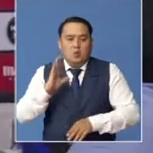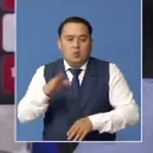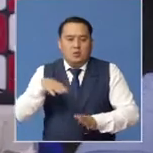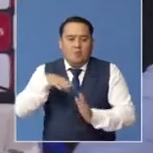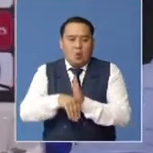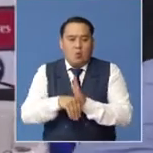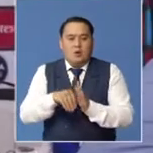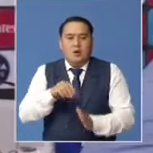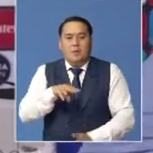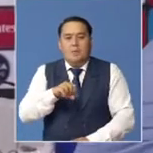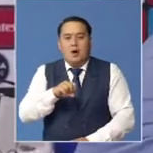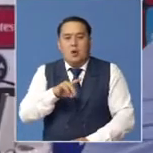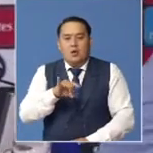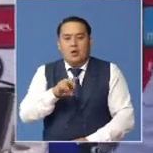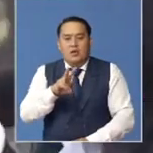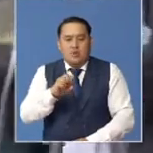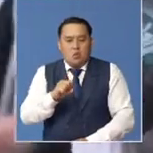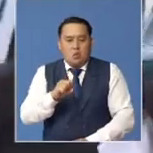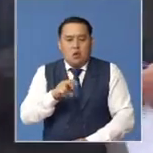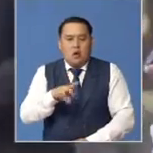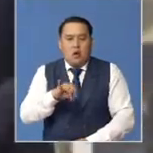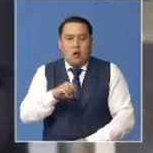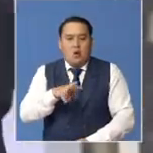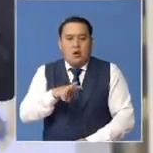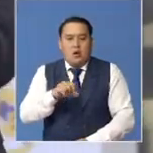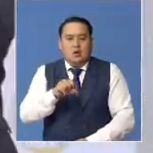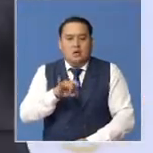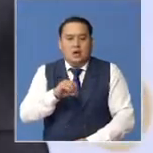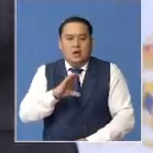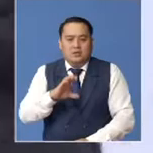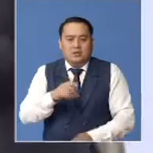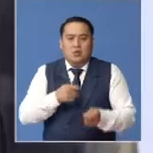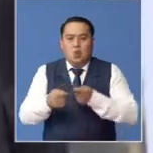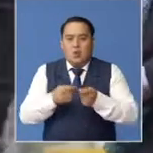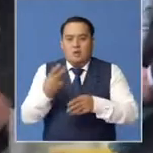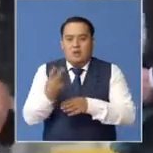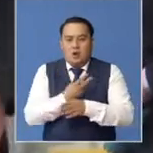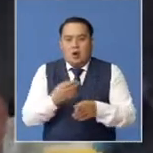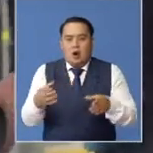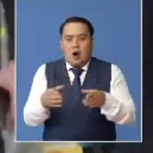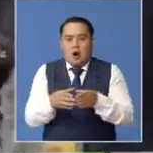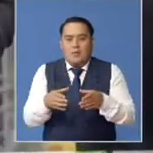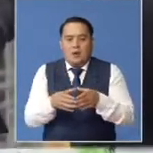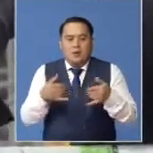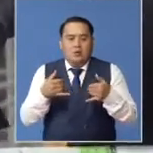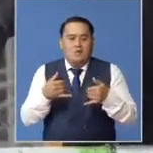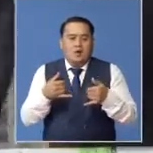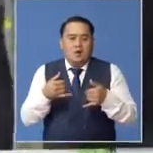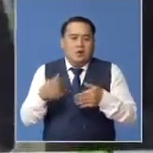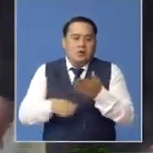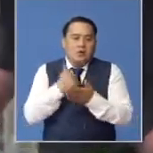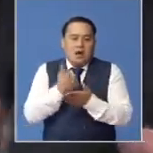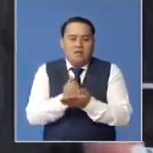входят Жозе Мауриньо, Массимилиано Аллегри и Рауль Гонсалес, который возглавляет вторую команду сливочных. При этом